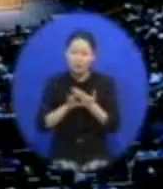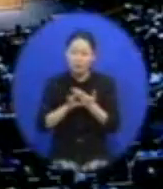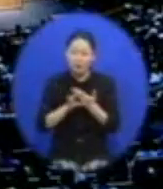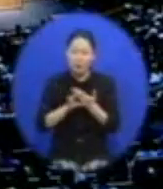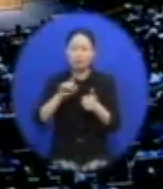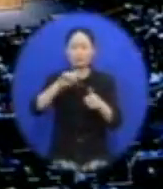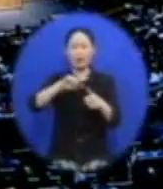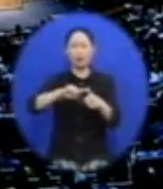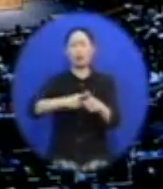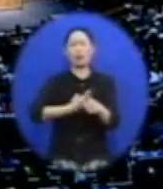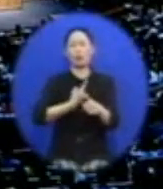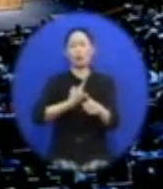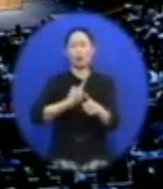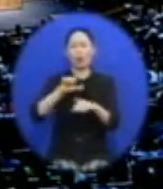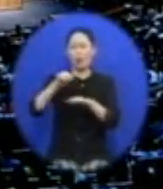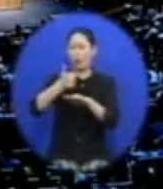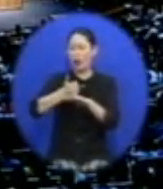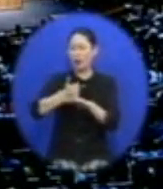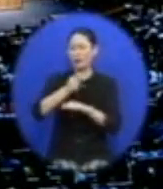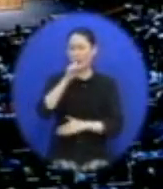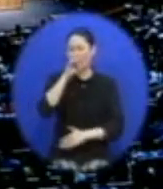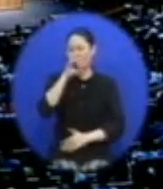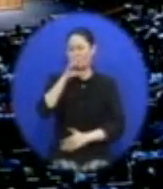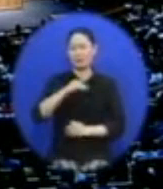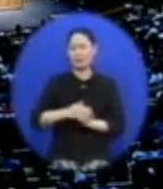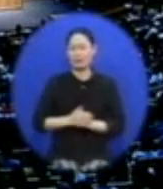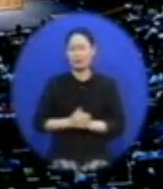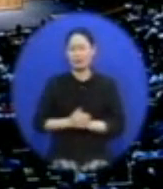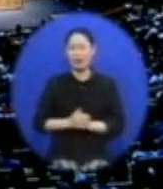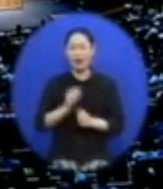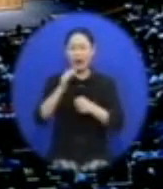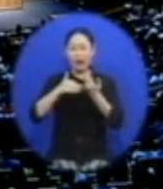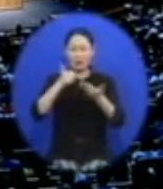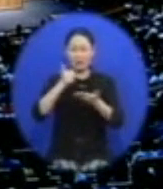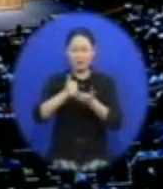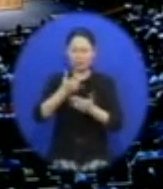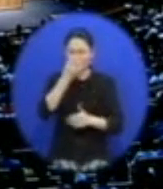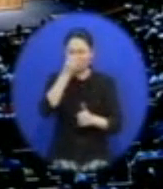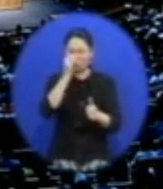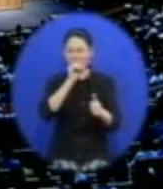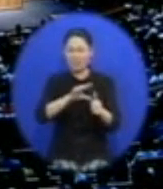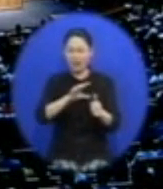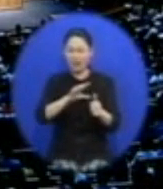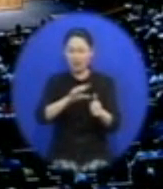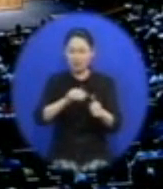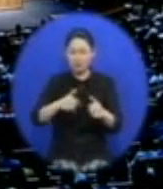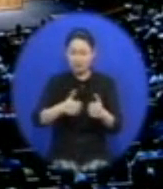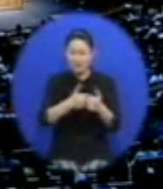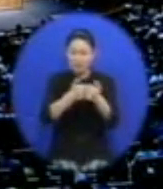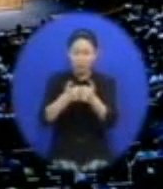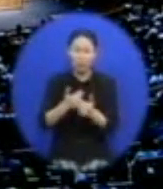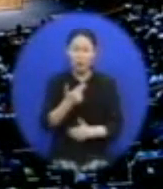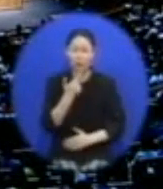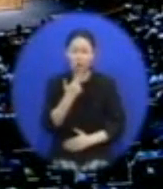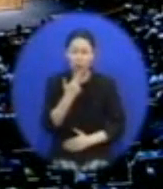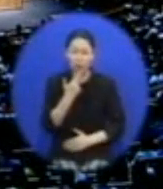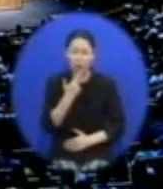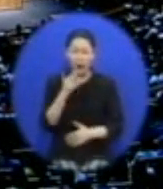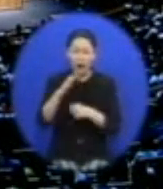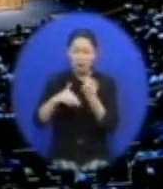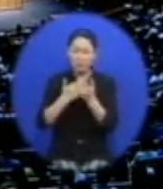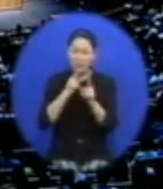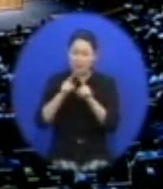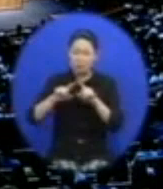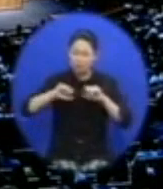저절로 왕 있을 수가 있어요 하나님을 무시하고 은 온도 들이지도 않고 하나님